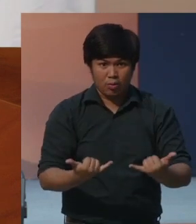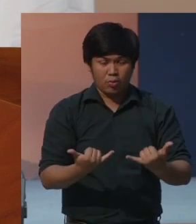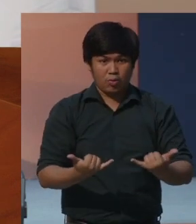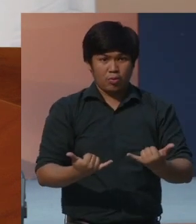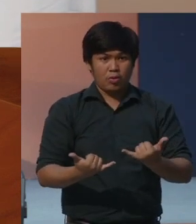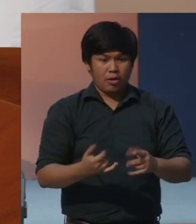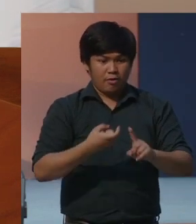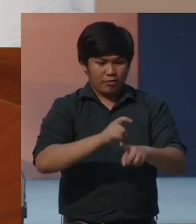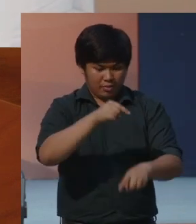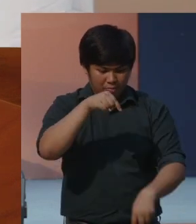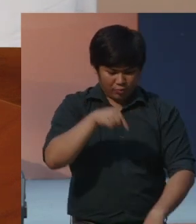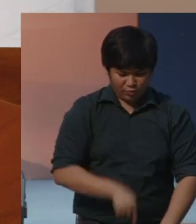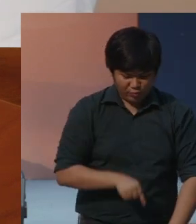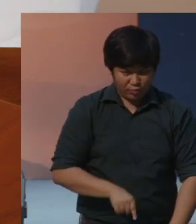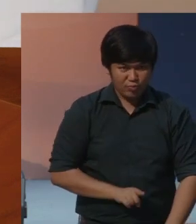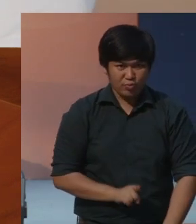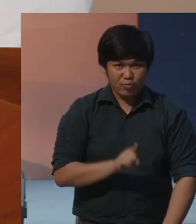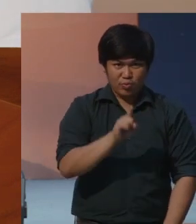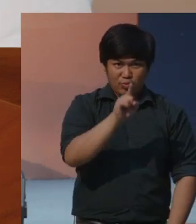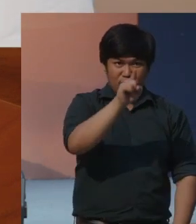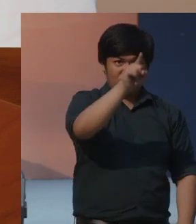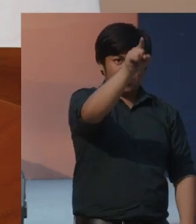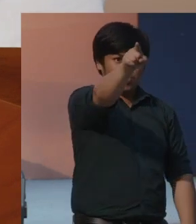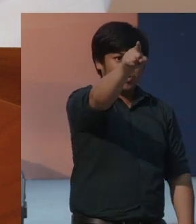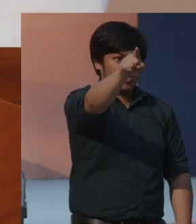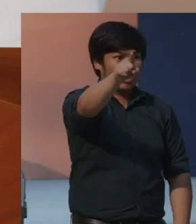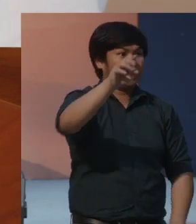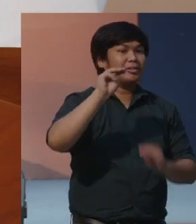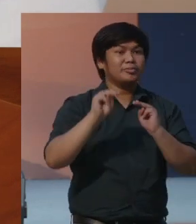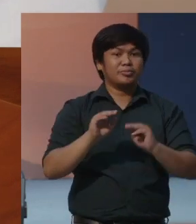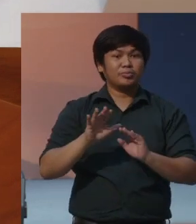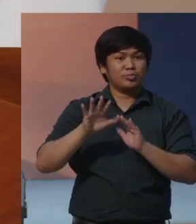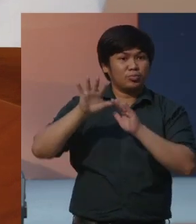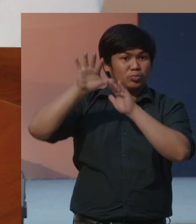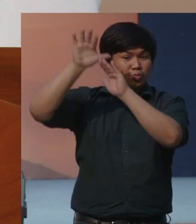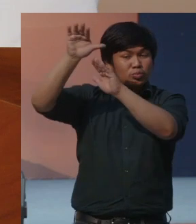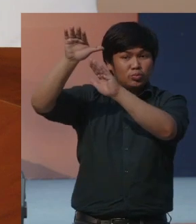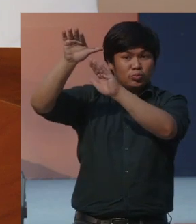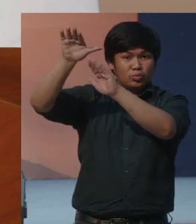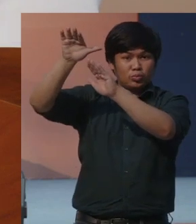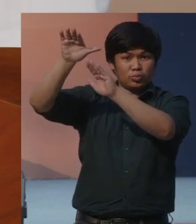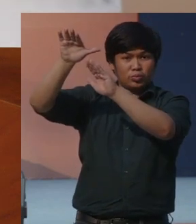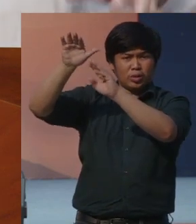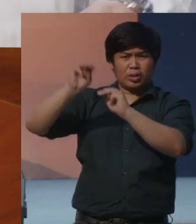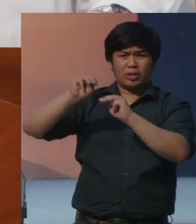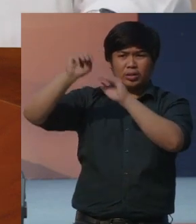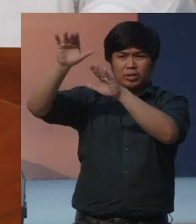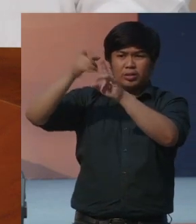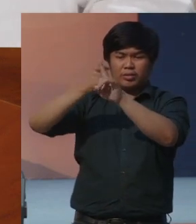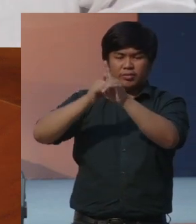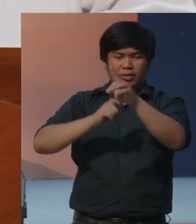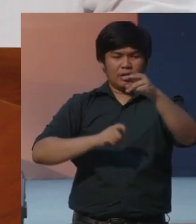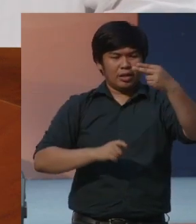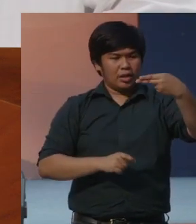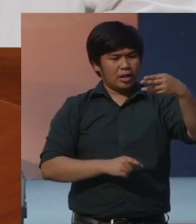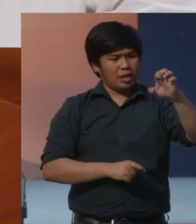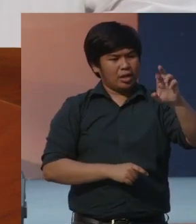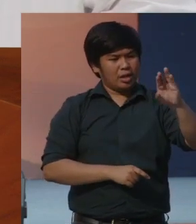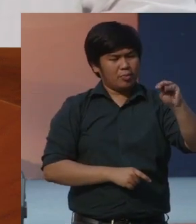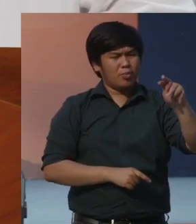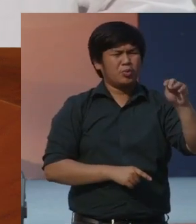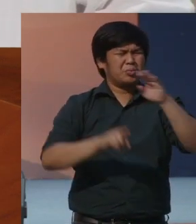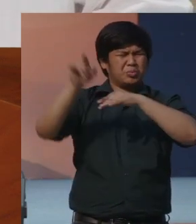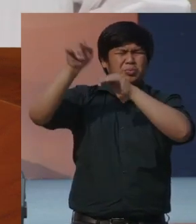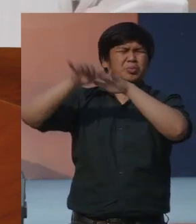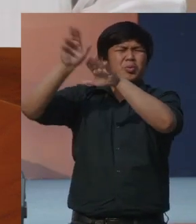mga bundok, kasi nanggagaling po ang tubig ng Jordan mula sa Mount Hermon sa north,